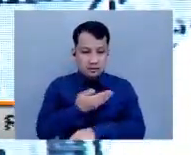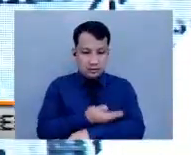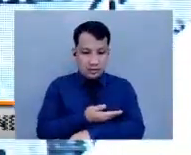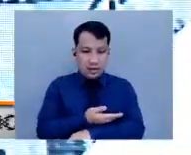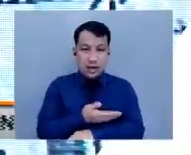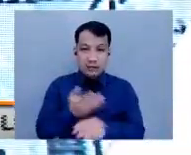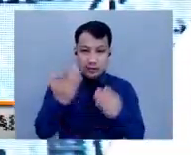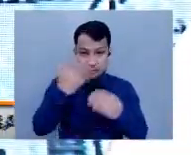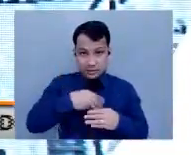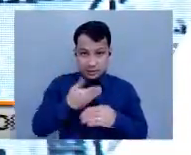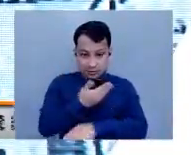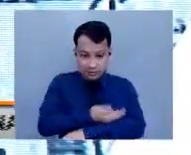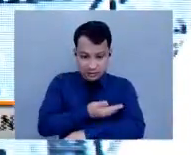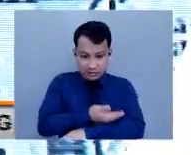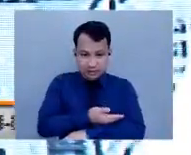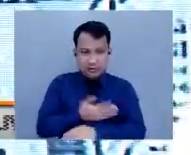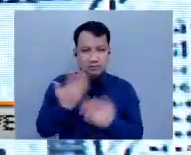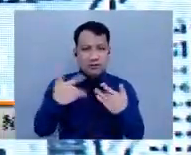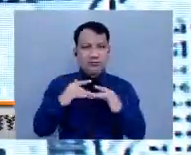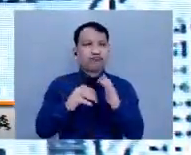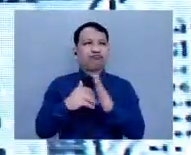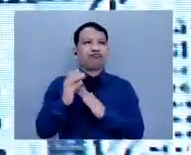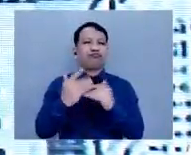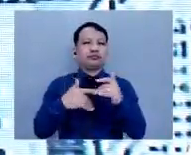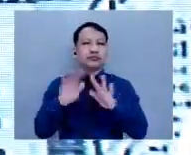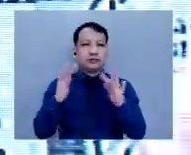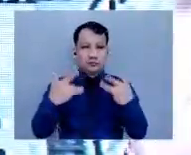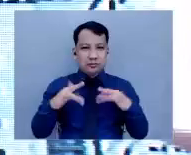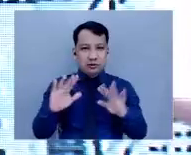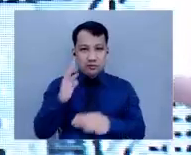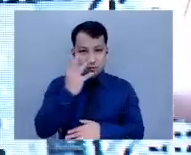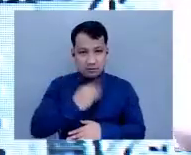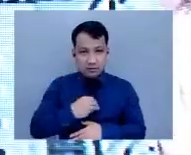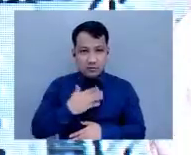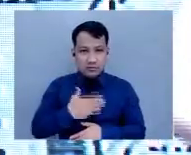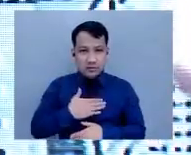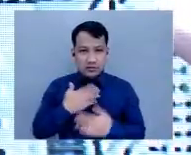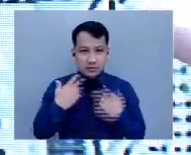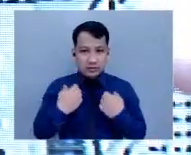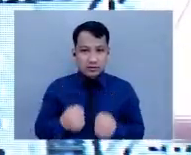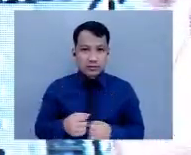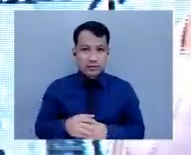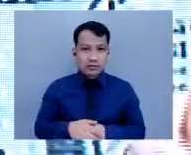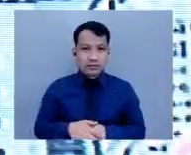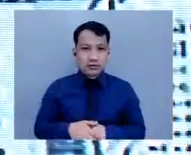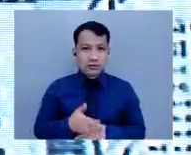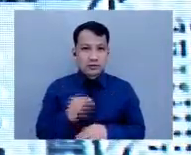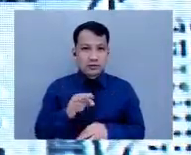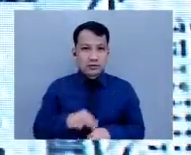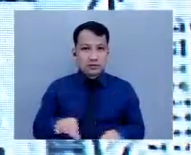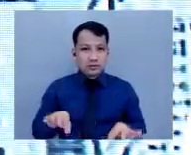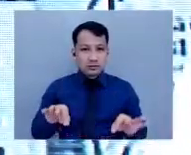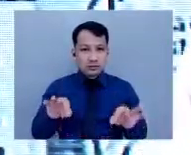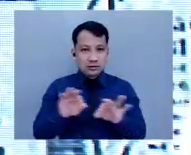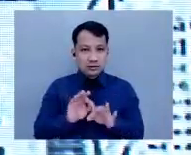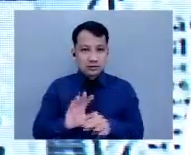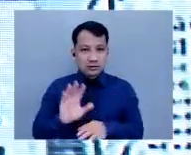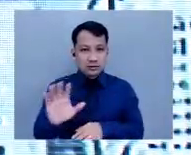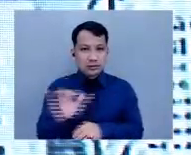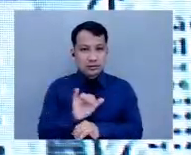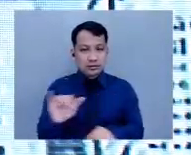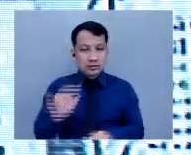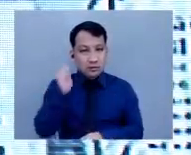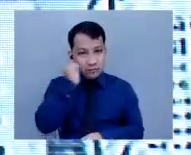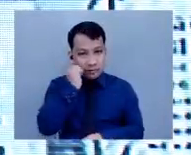kasing komportable ang ating pagtulog para na rin sa ating kalusugan. Pahalagahan po sana natin yan tulad ng araw-araw